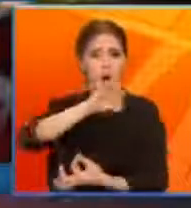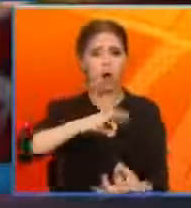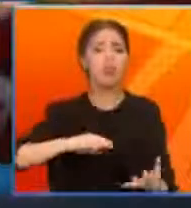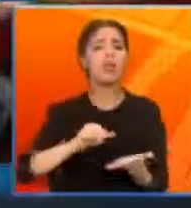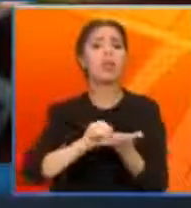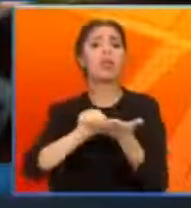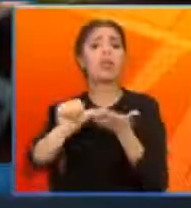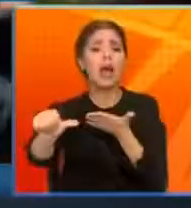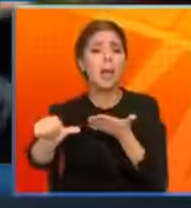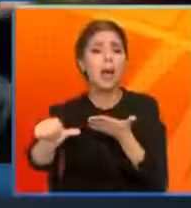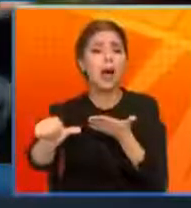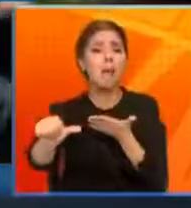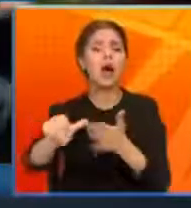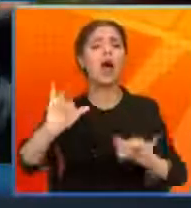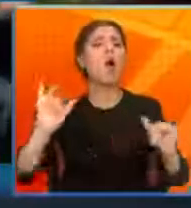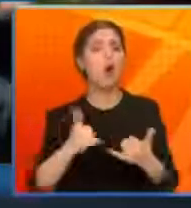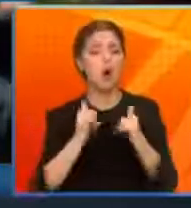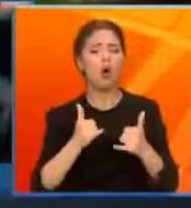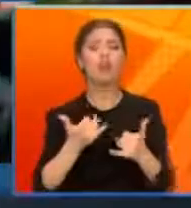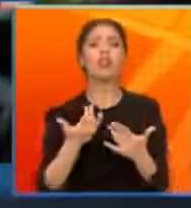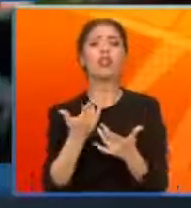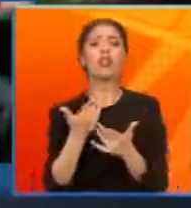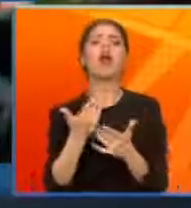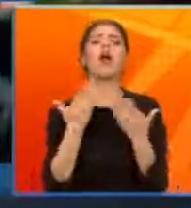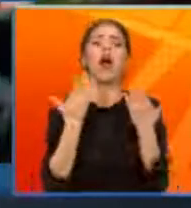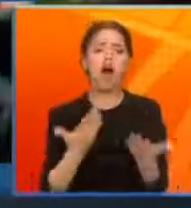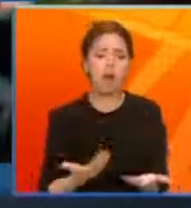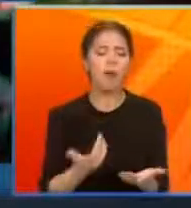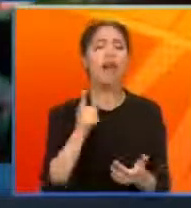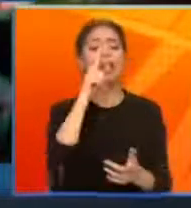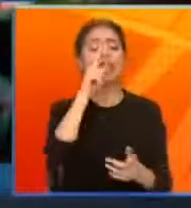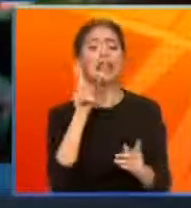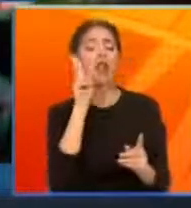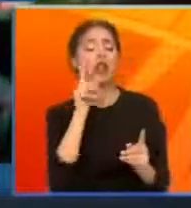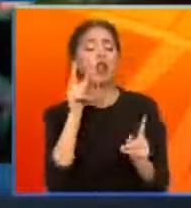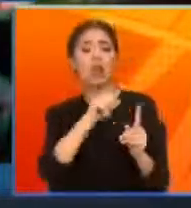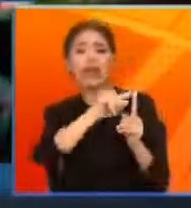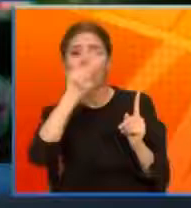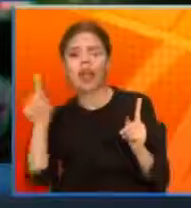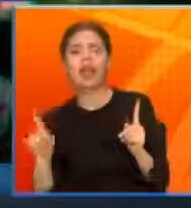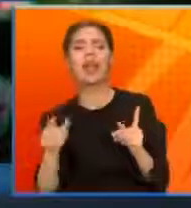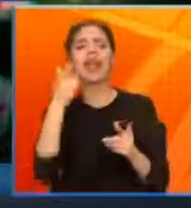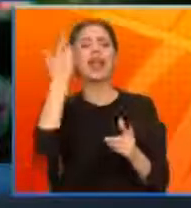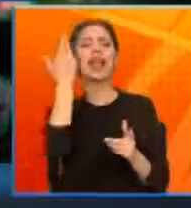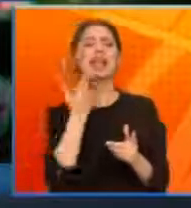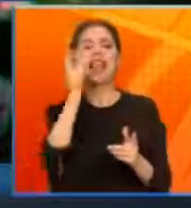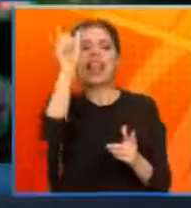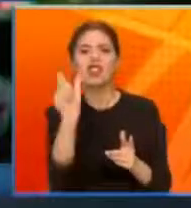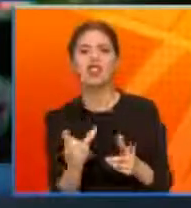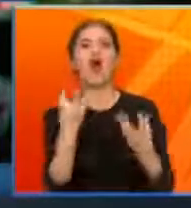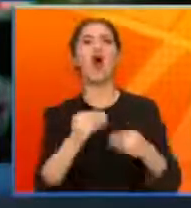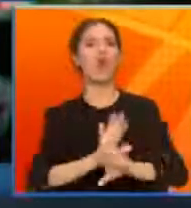organizasyonlarının tamamı oynanacak ama Nisan ayı sonuna kadar seyircisiz oynanacak. Buna bu hafta sonu